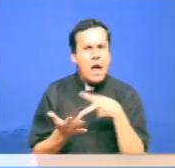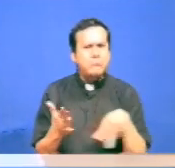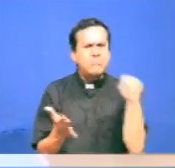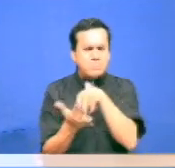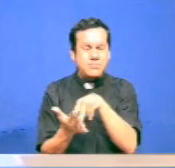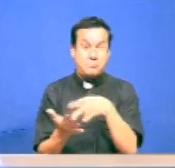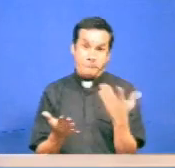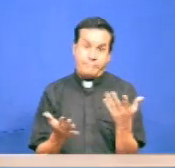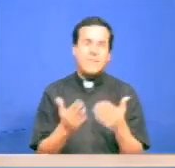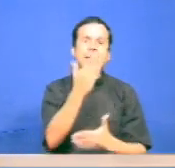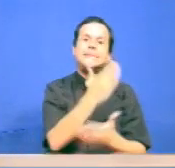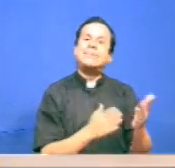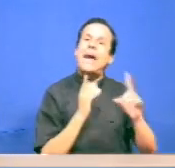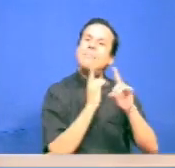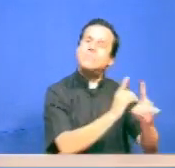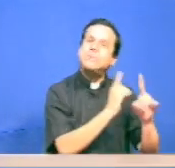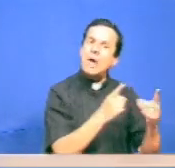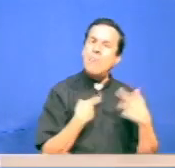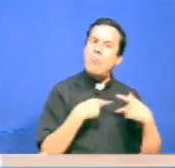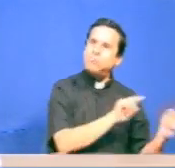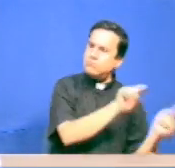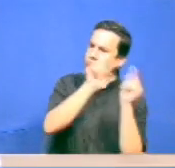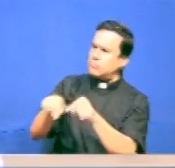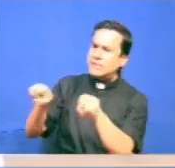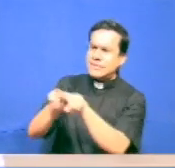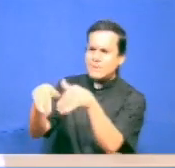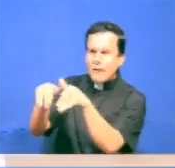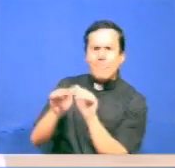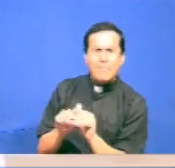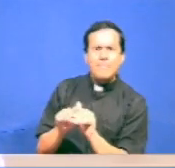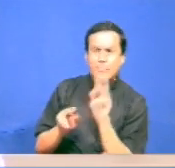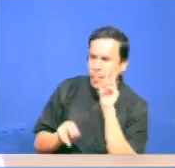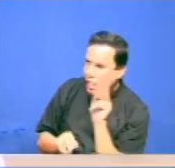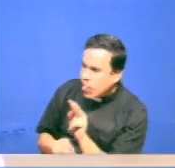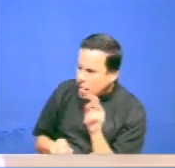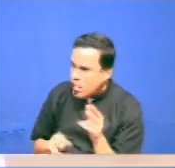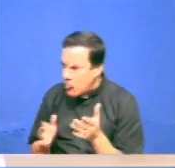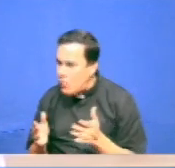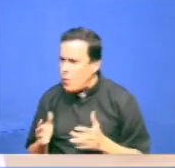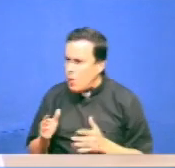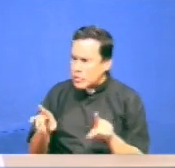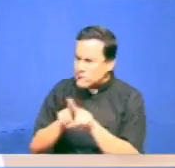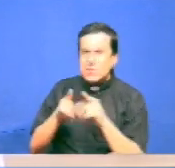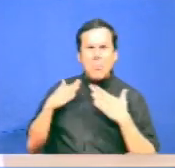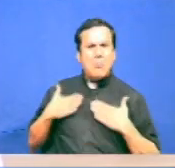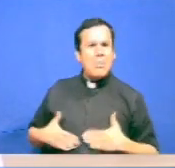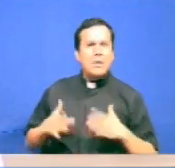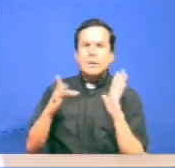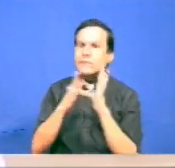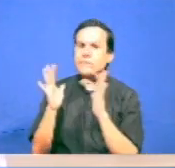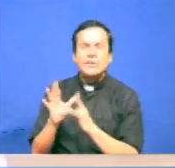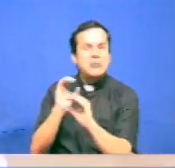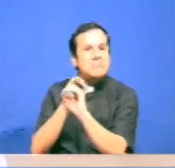Baadhi yetu walikwenda pia kaburini. Waliona vivyo hivyo kama wanawake walivyosema, ila